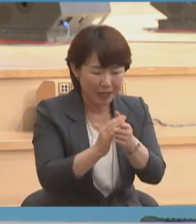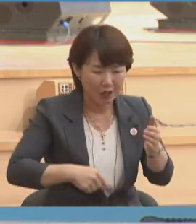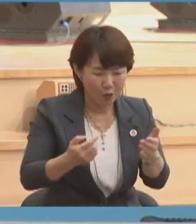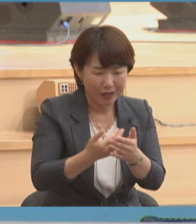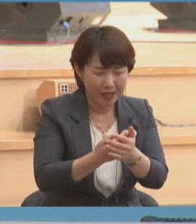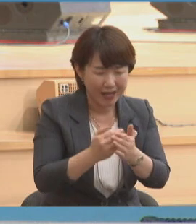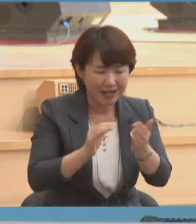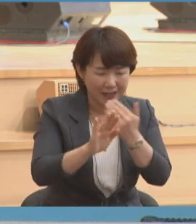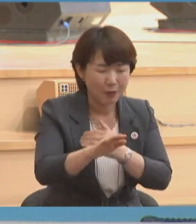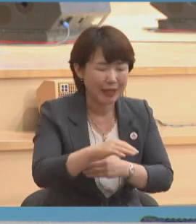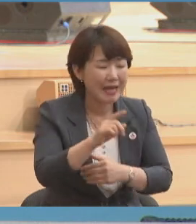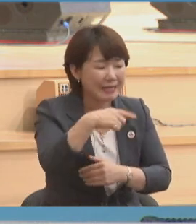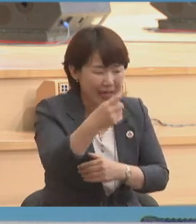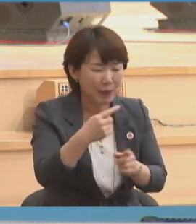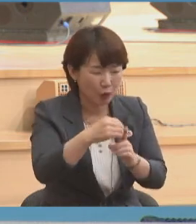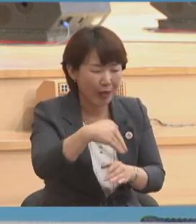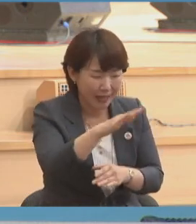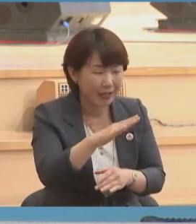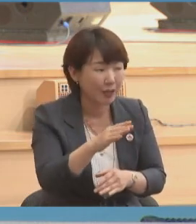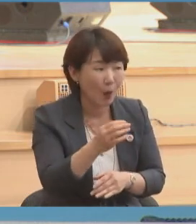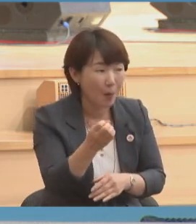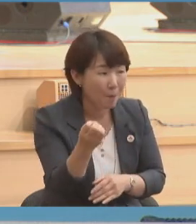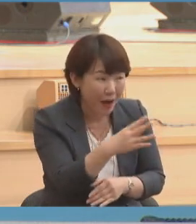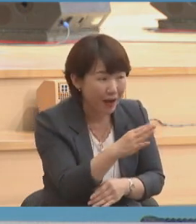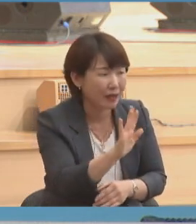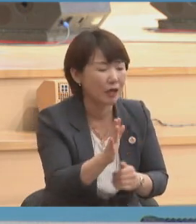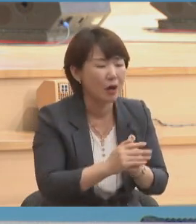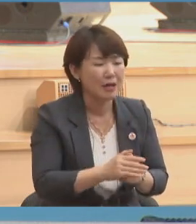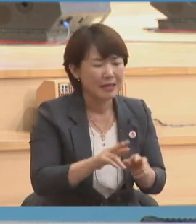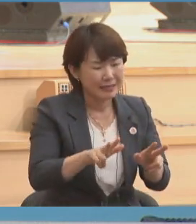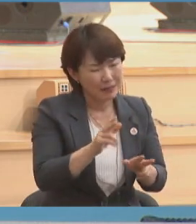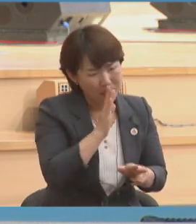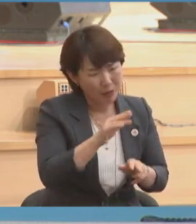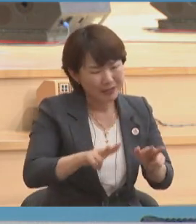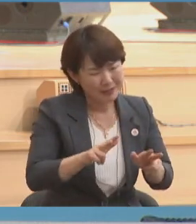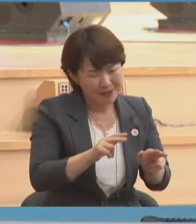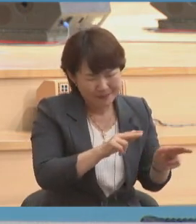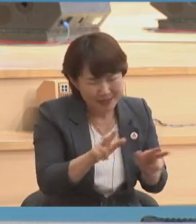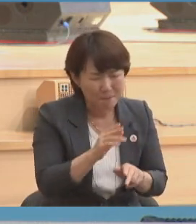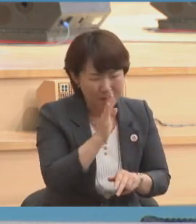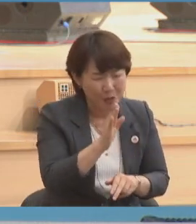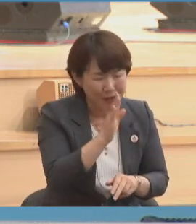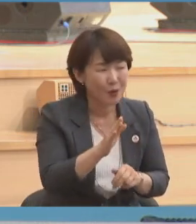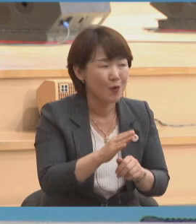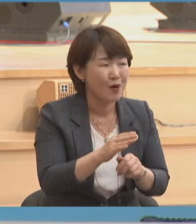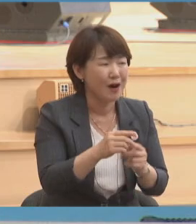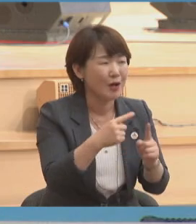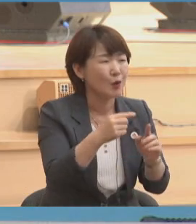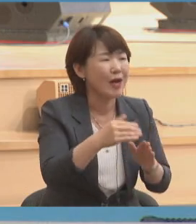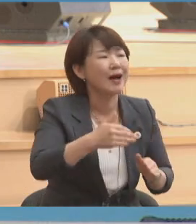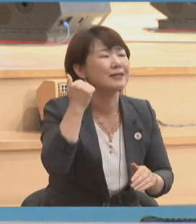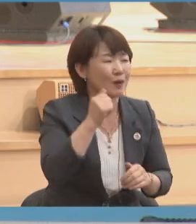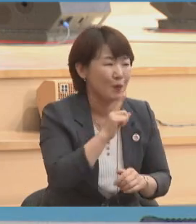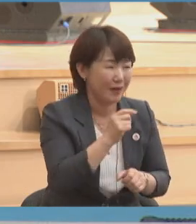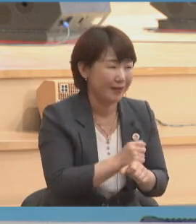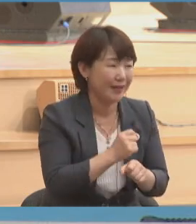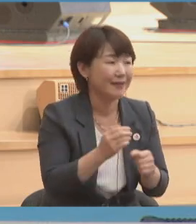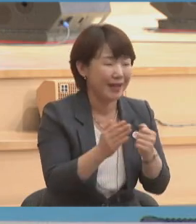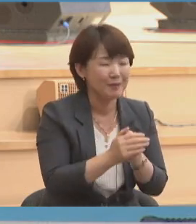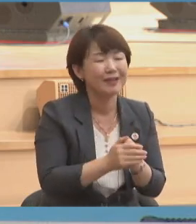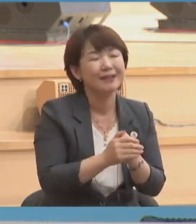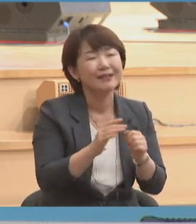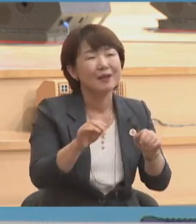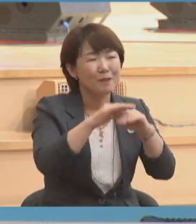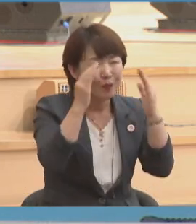교회 가자 그랬을까? 아니죠, 당장. 그래서 온 가족이 구원받게 되어지고 친정